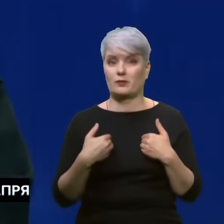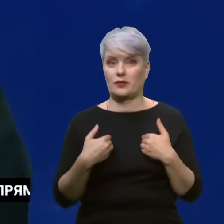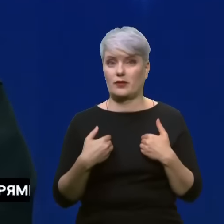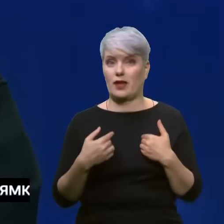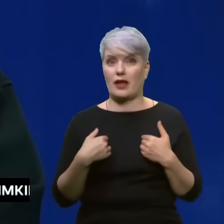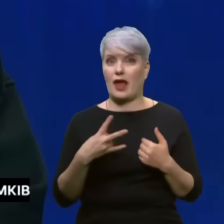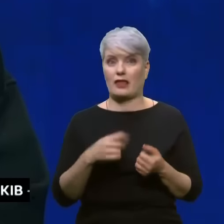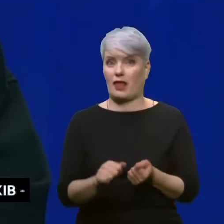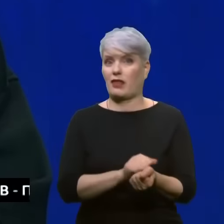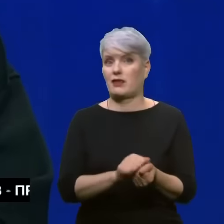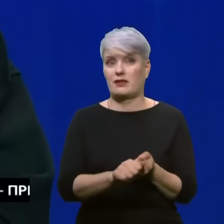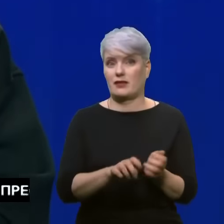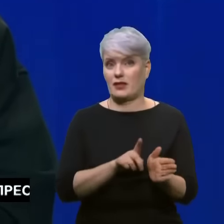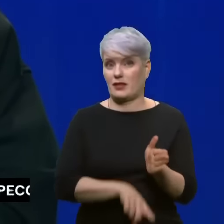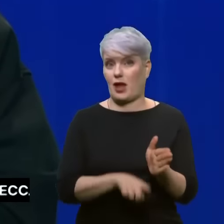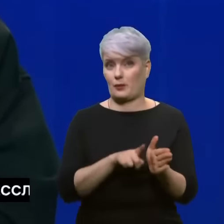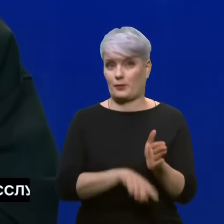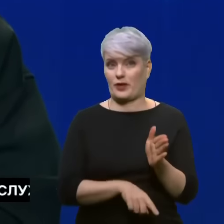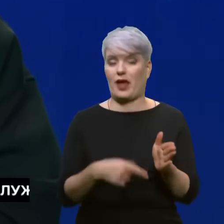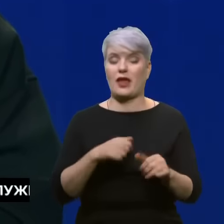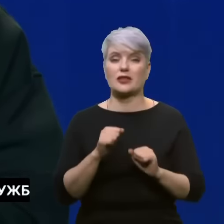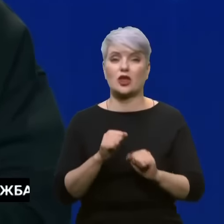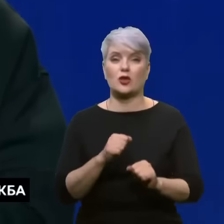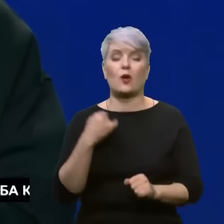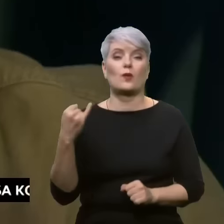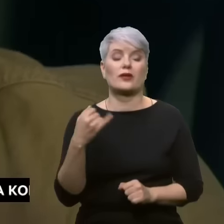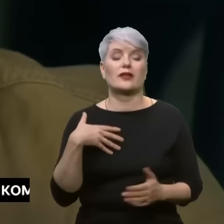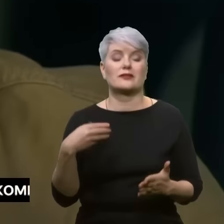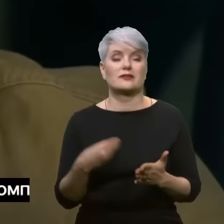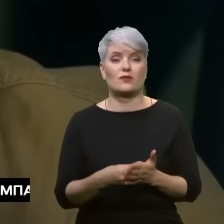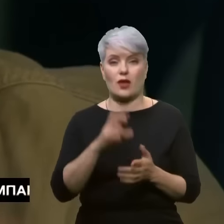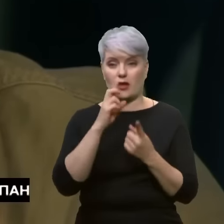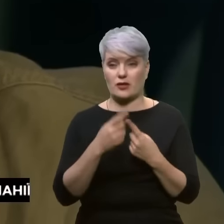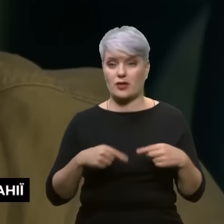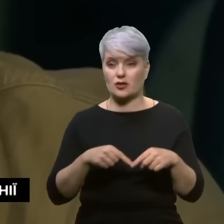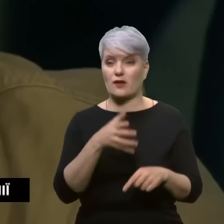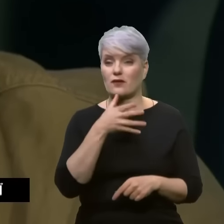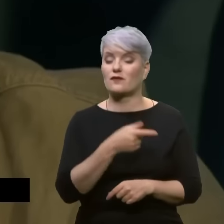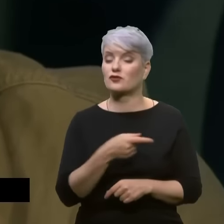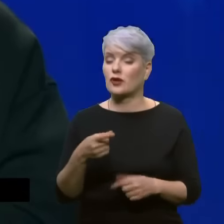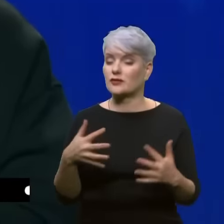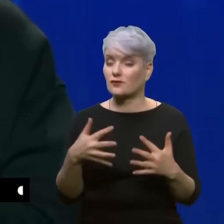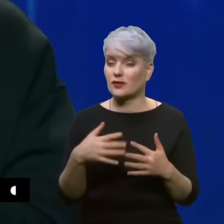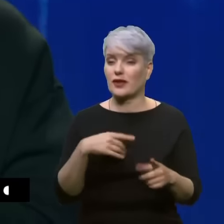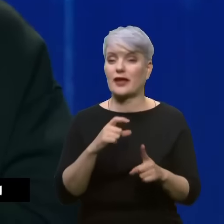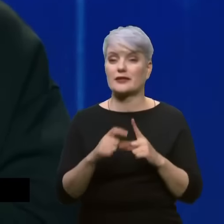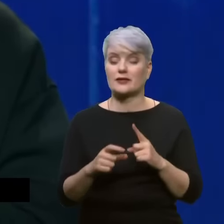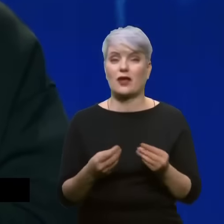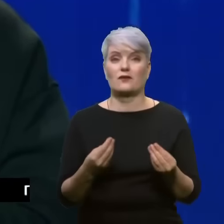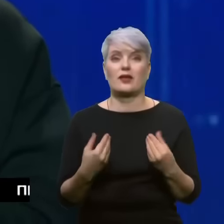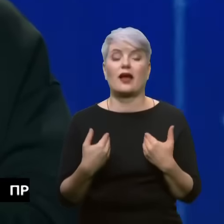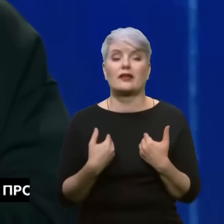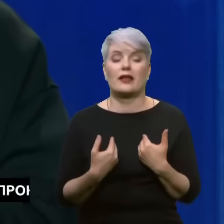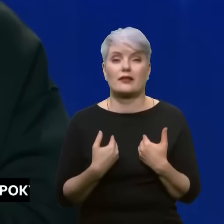я не тряпка якась. Я захищаю інтереси своєї держави в час війни. І я сказав, просто дайте